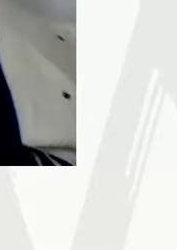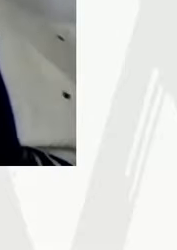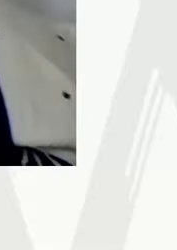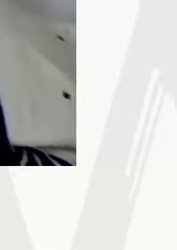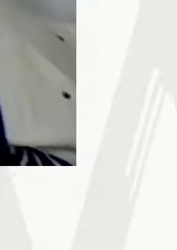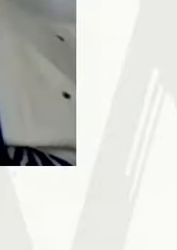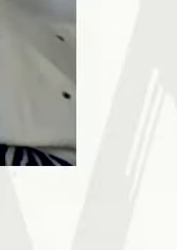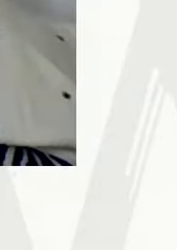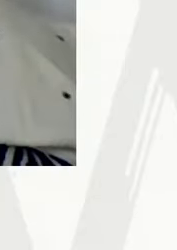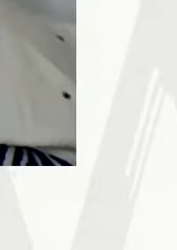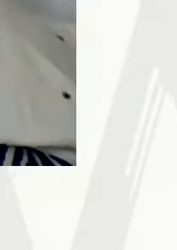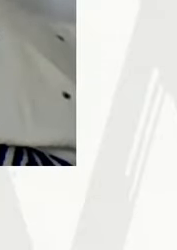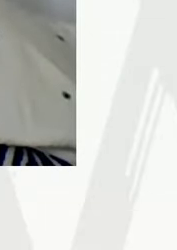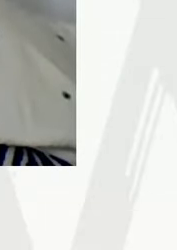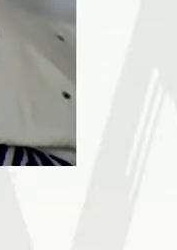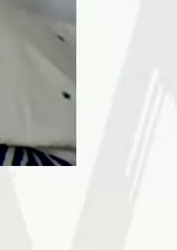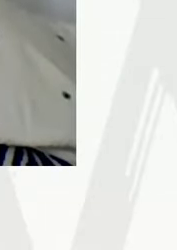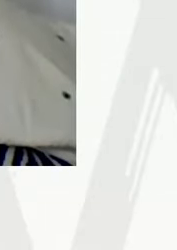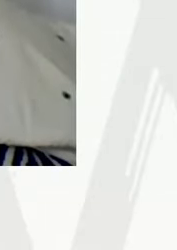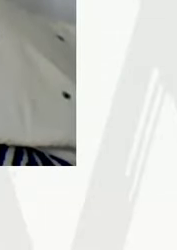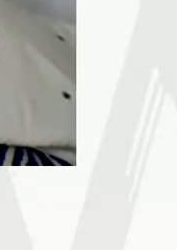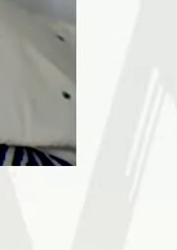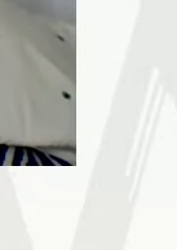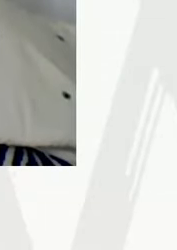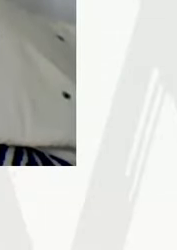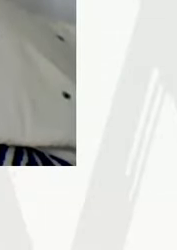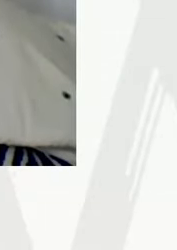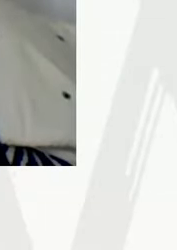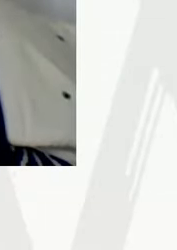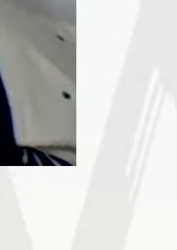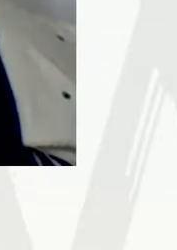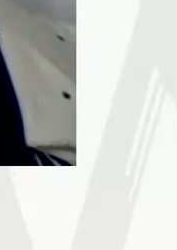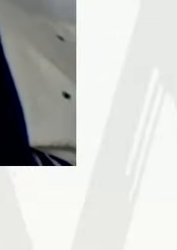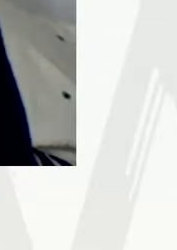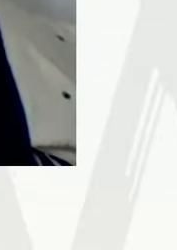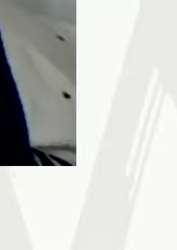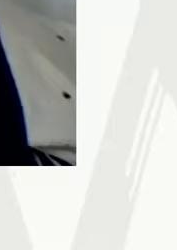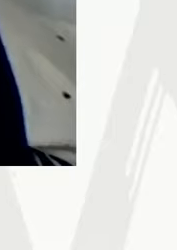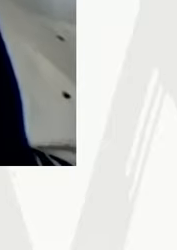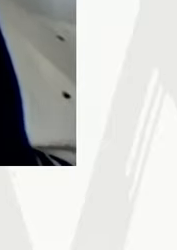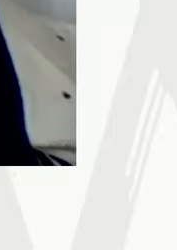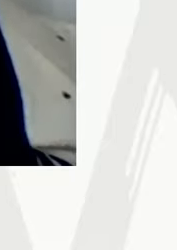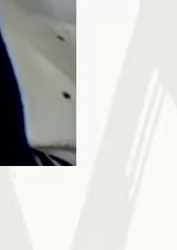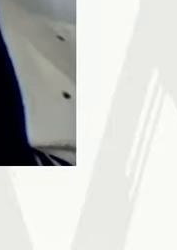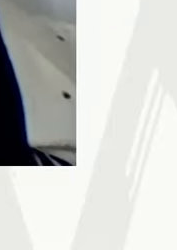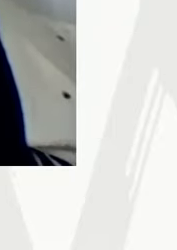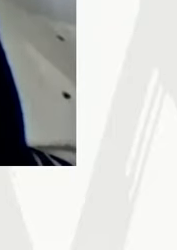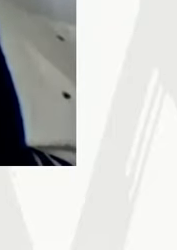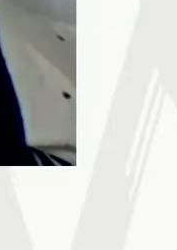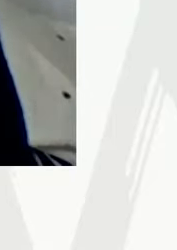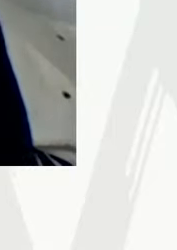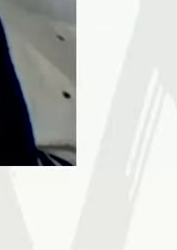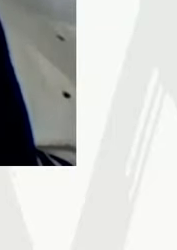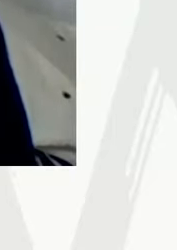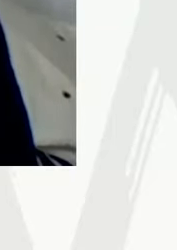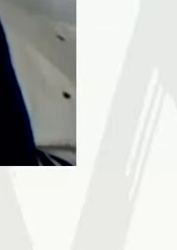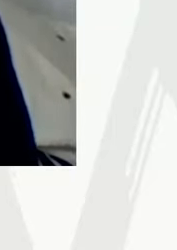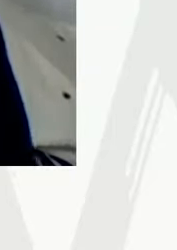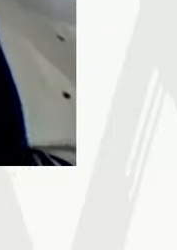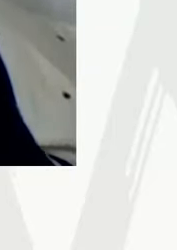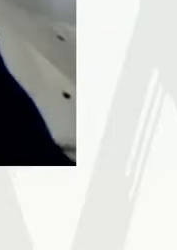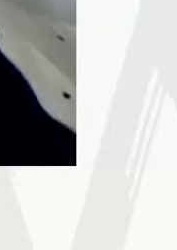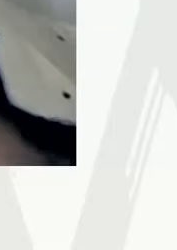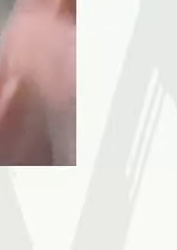Mais le risque est alors grand de renouveler l'illusion d'une vraie liberté